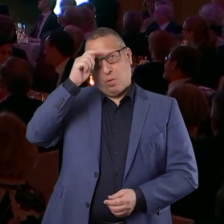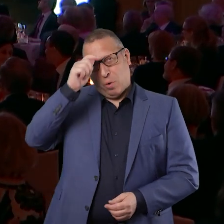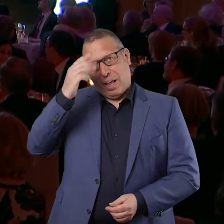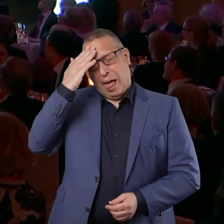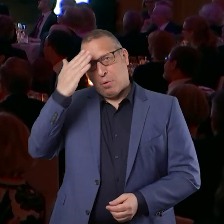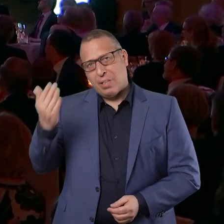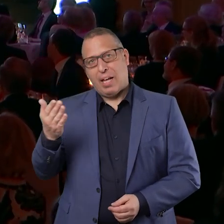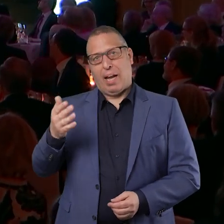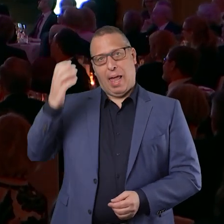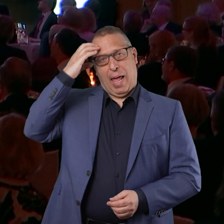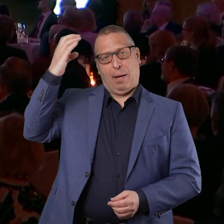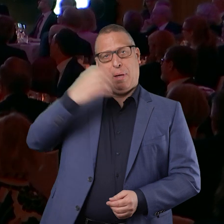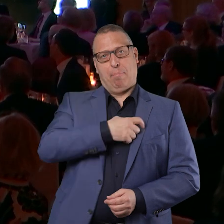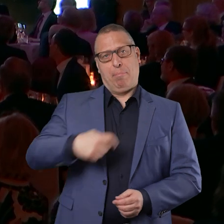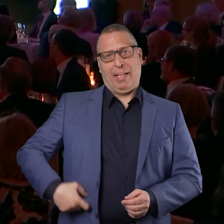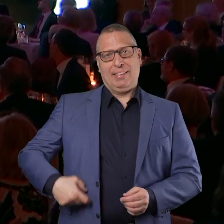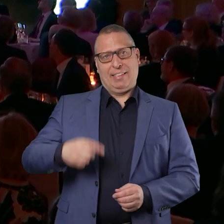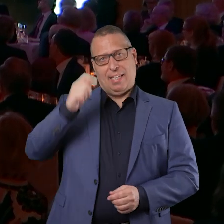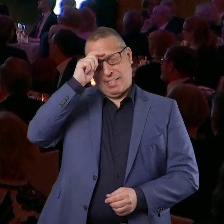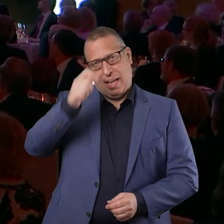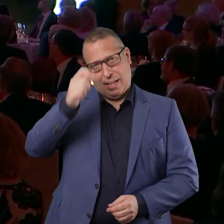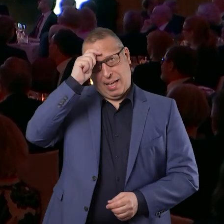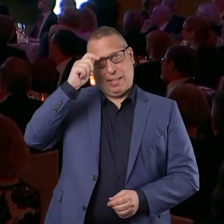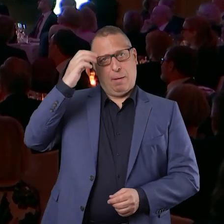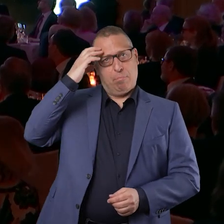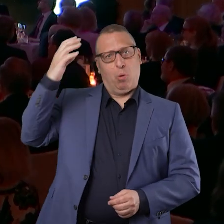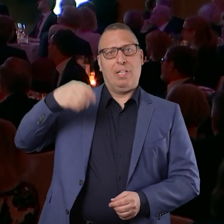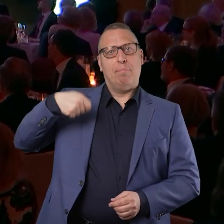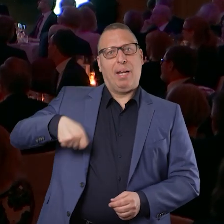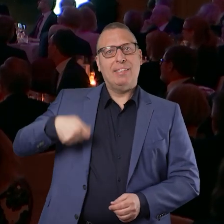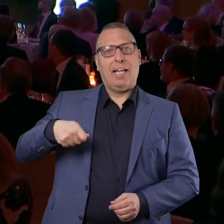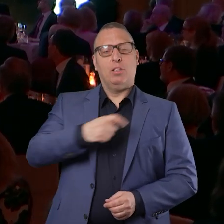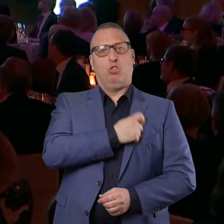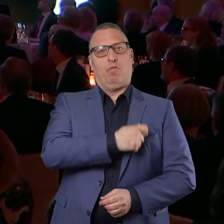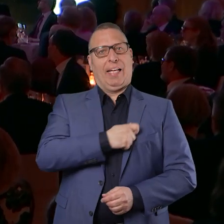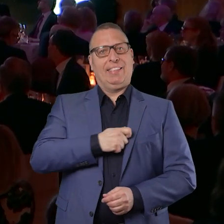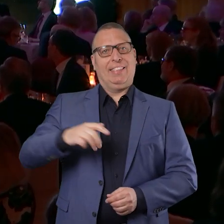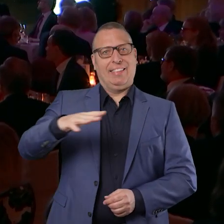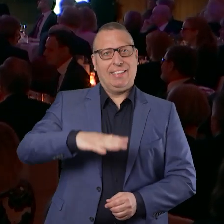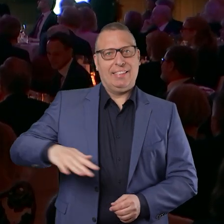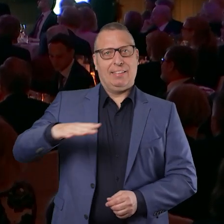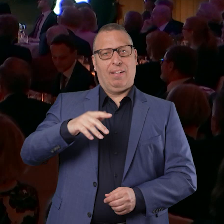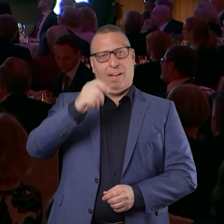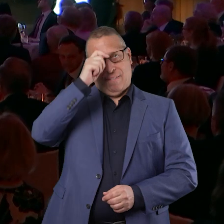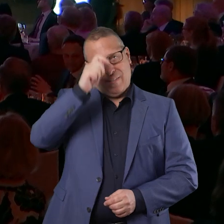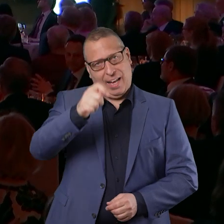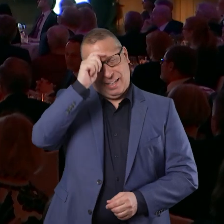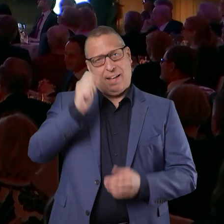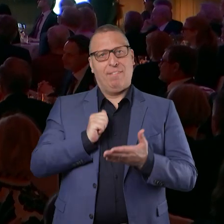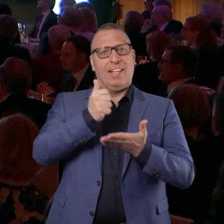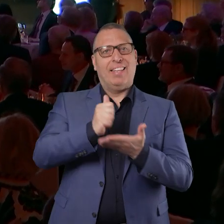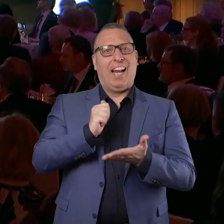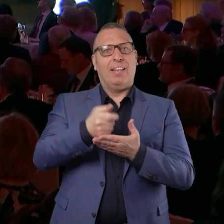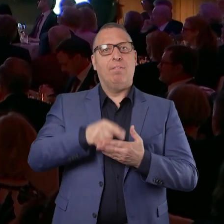Durchlauchter Erbprinz, Königliche Hoheit, sehr geehrter Herr Bundespräsident der Schweizerischen Eidgenossenschaft, werte Vertreterinnen